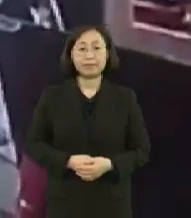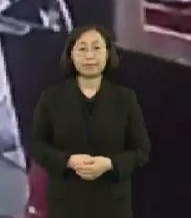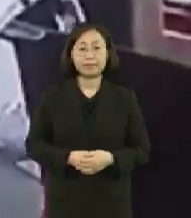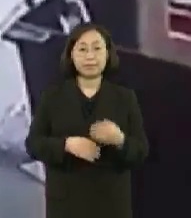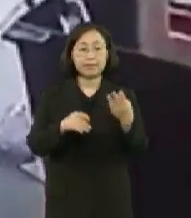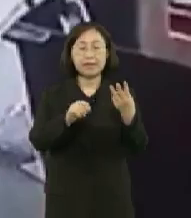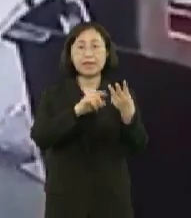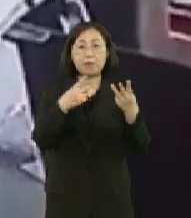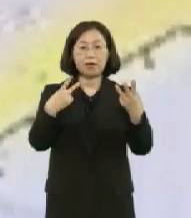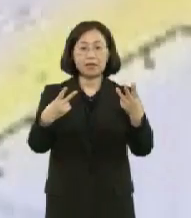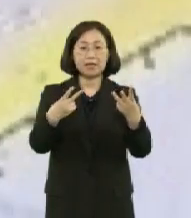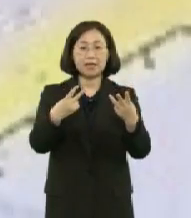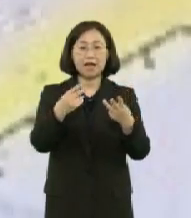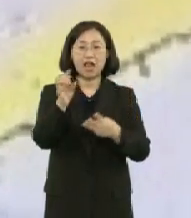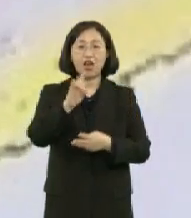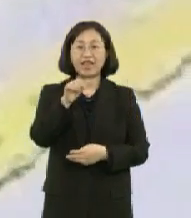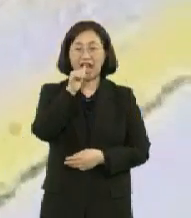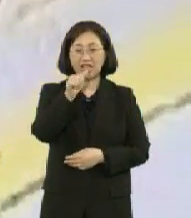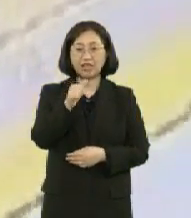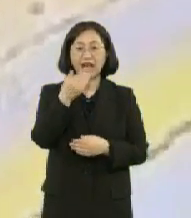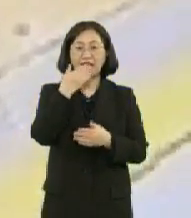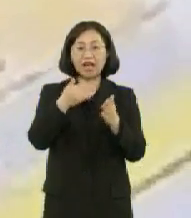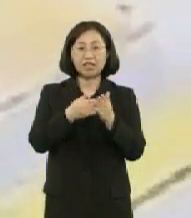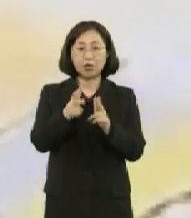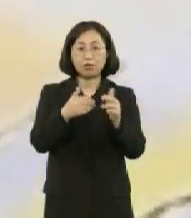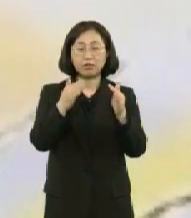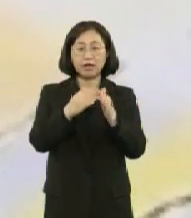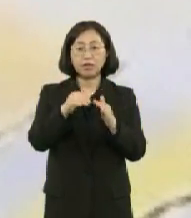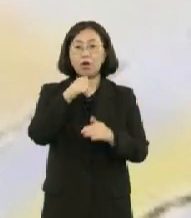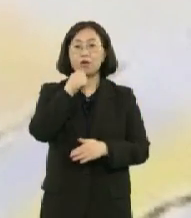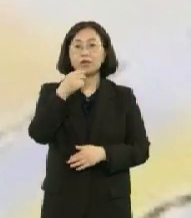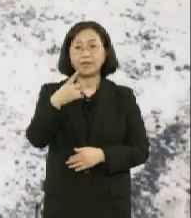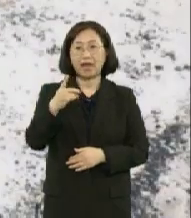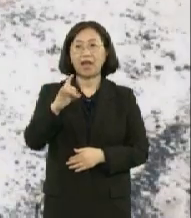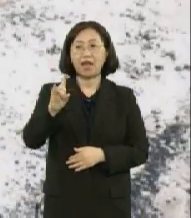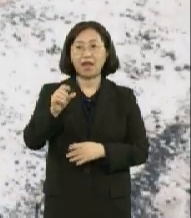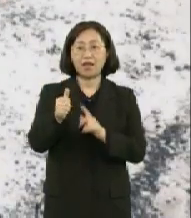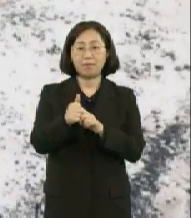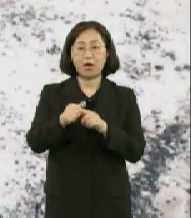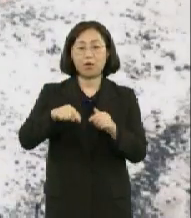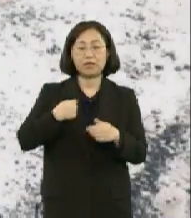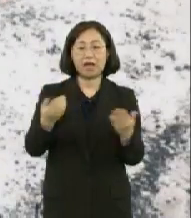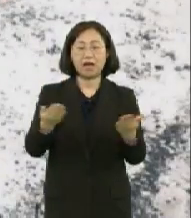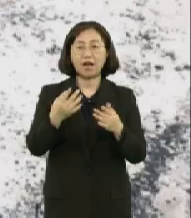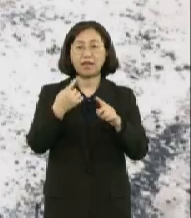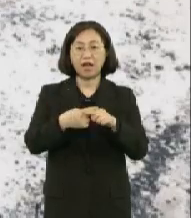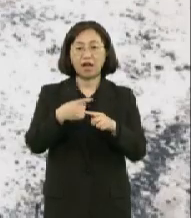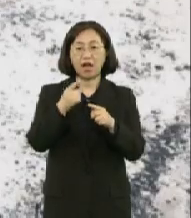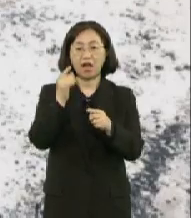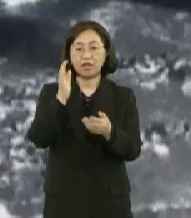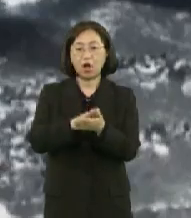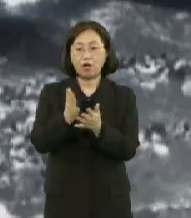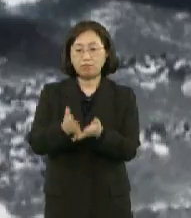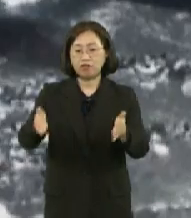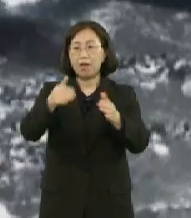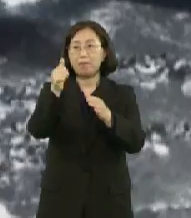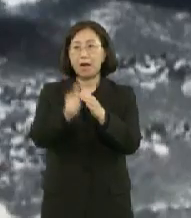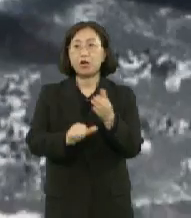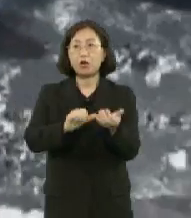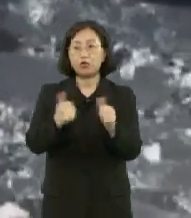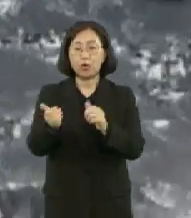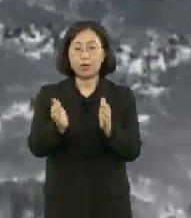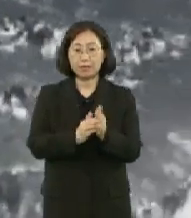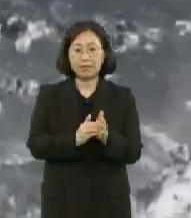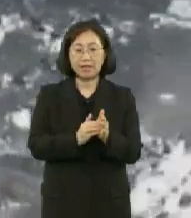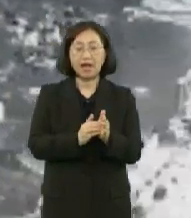지난달 2일 현대제철 당진 공장에서 50대 노동자가 홀로 작업을 하다 고열의 포트에 빠져 숨졌습니다. 사흘 뒤엔